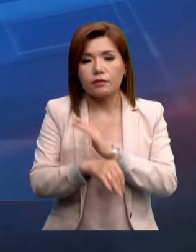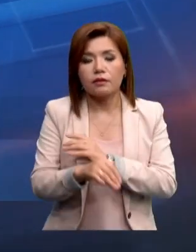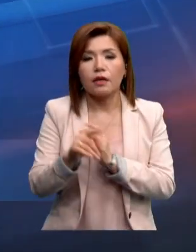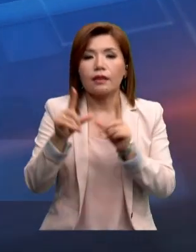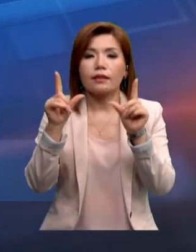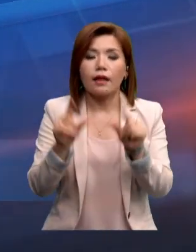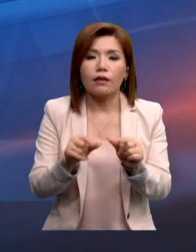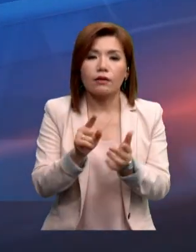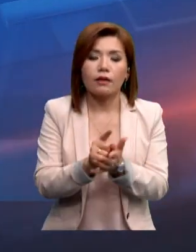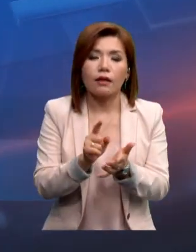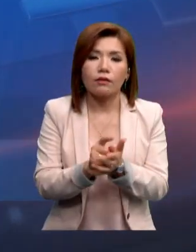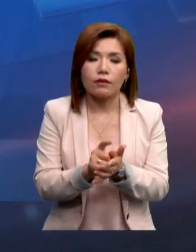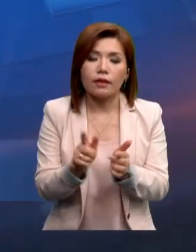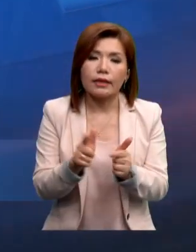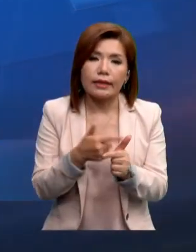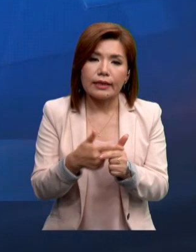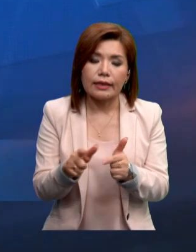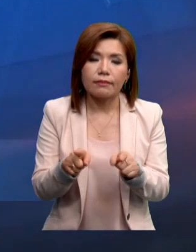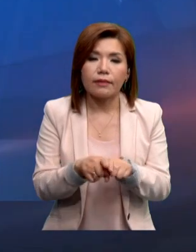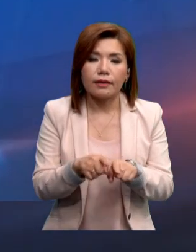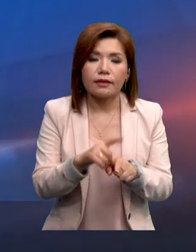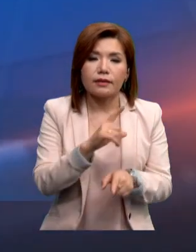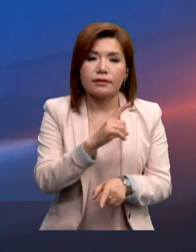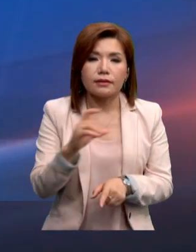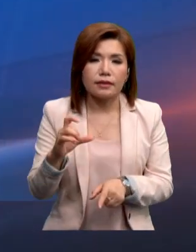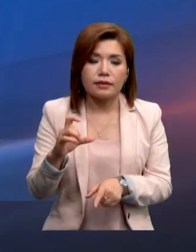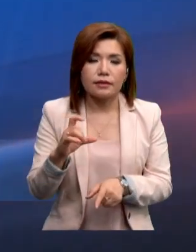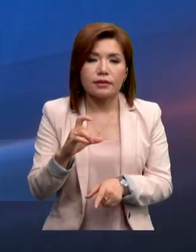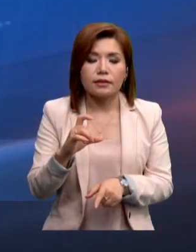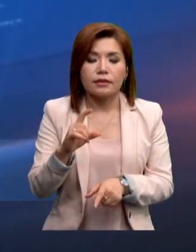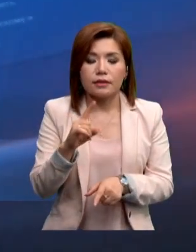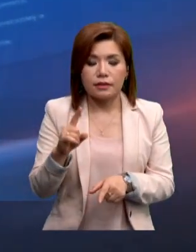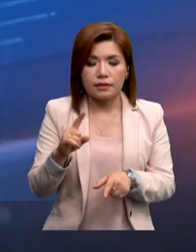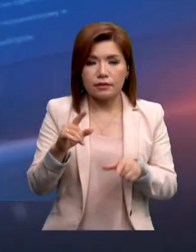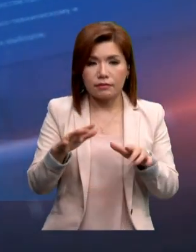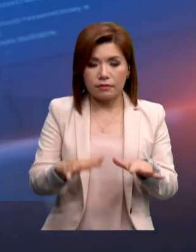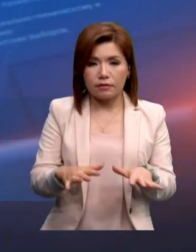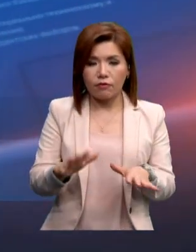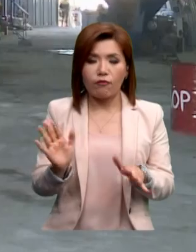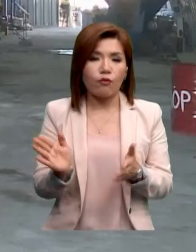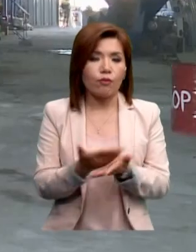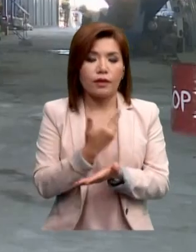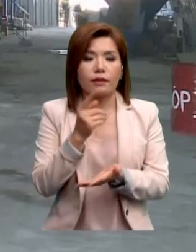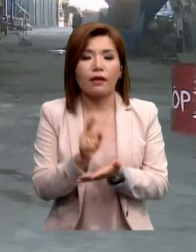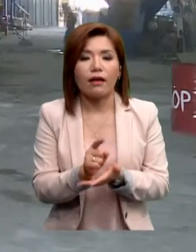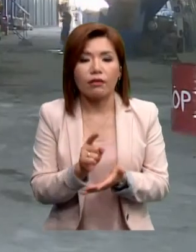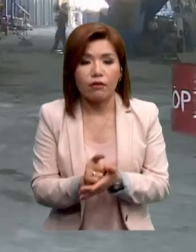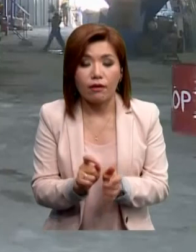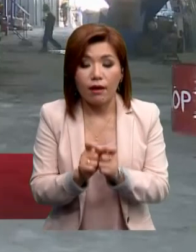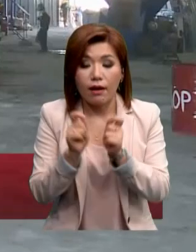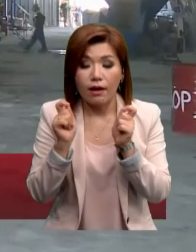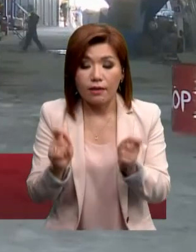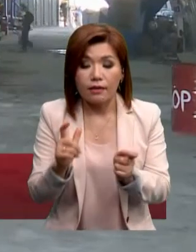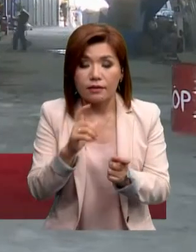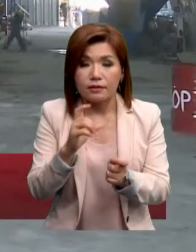льготное налогообложение. Либо, по примеру СЭЗов, свободных экономических зон, вообще убрать налоги. Открытие СЭЗ